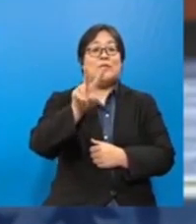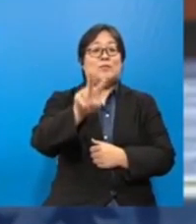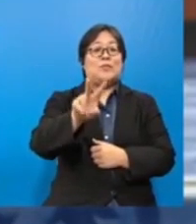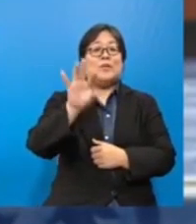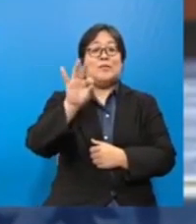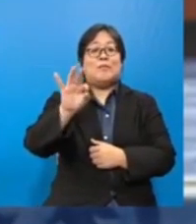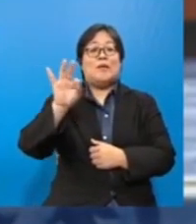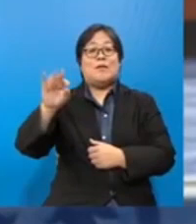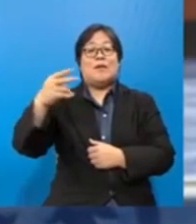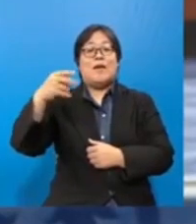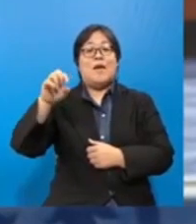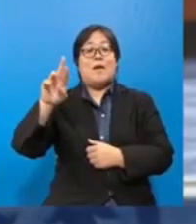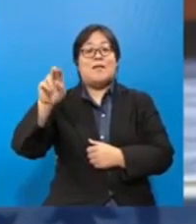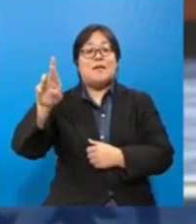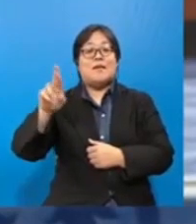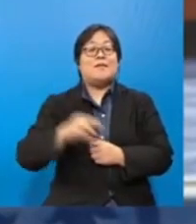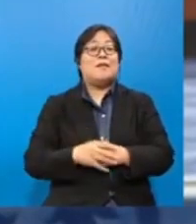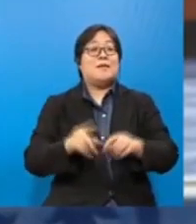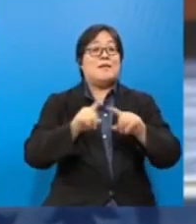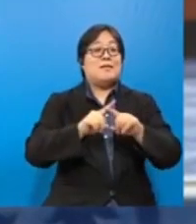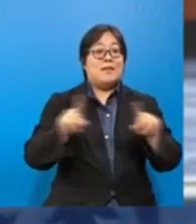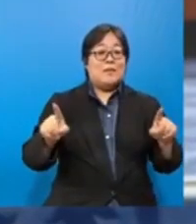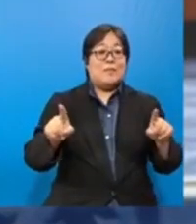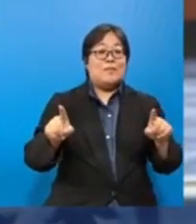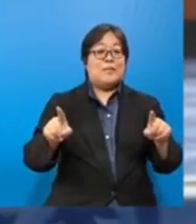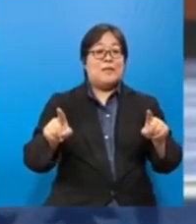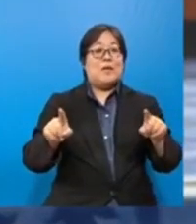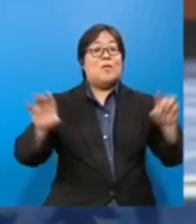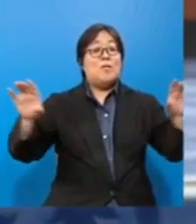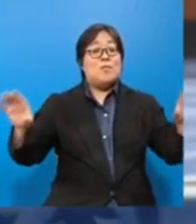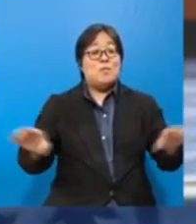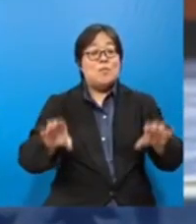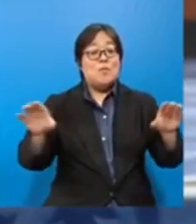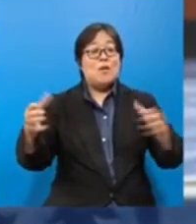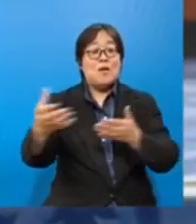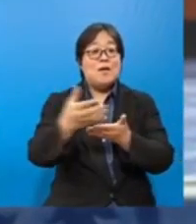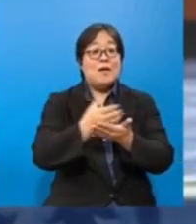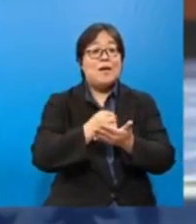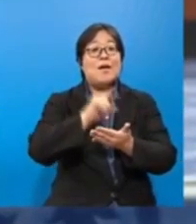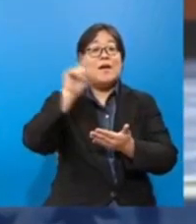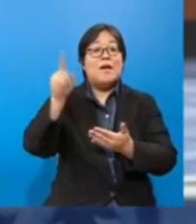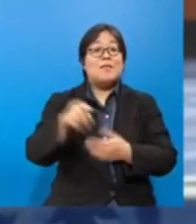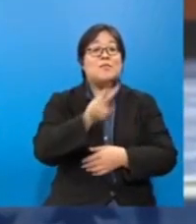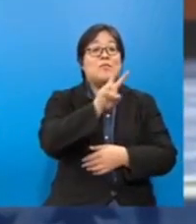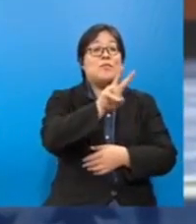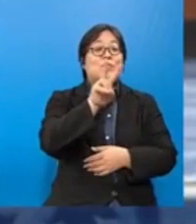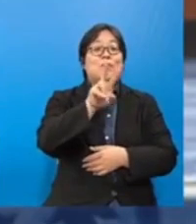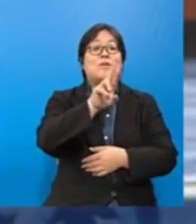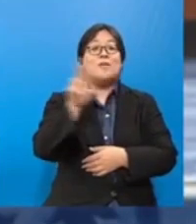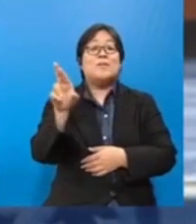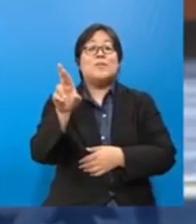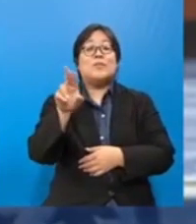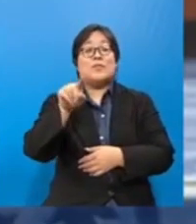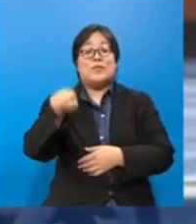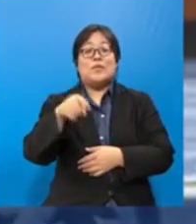3299 hektar tetapi yang diusahakan air hanya 20